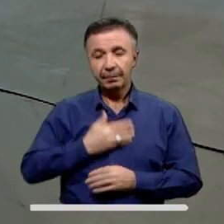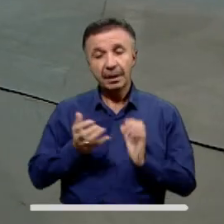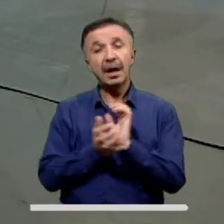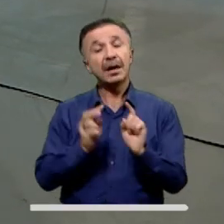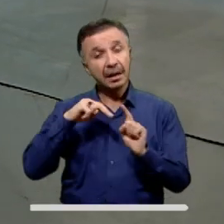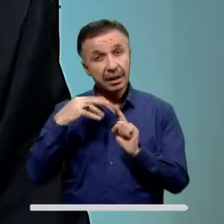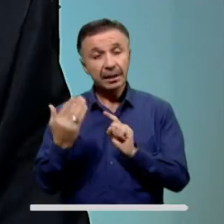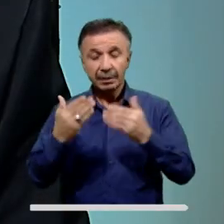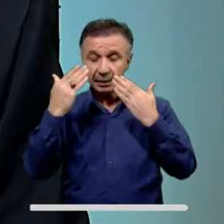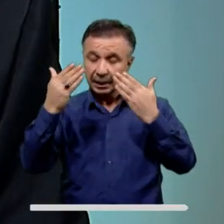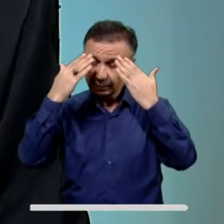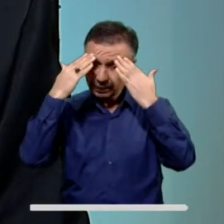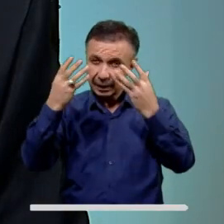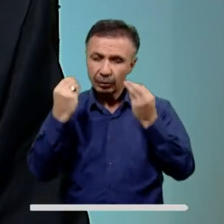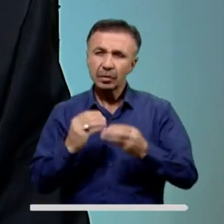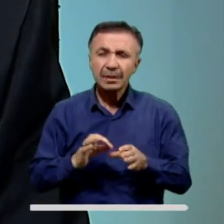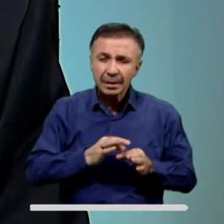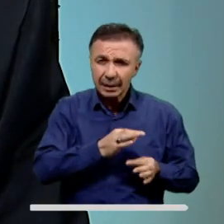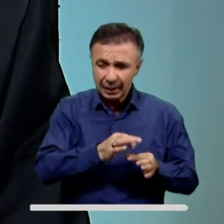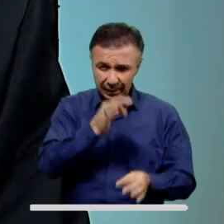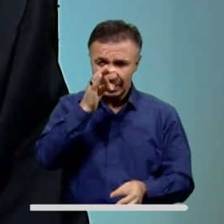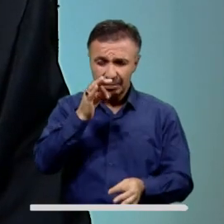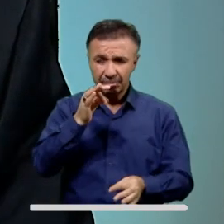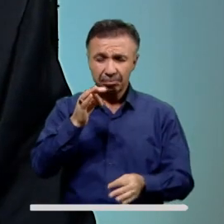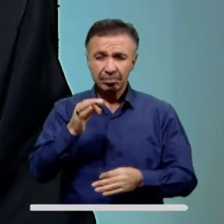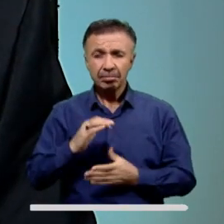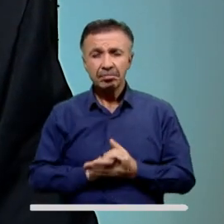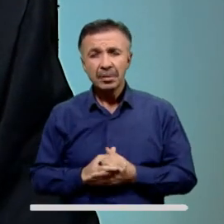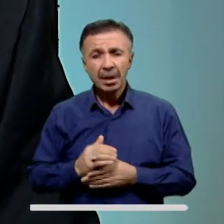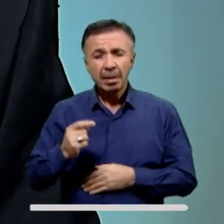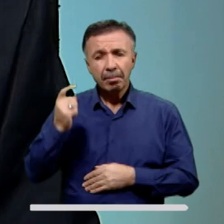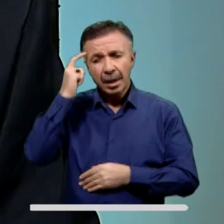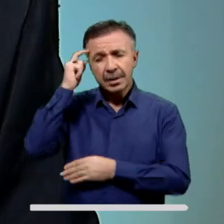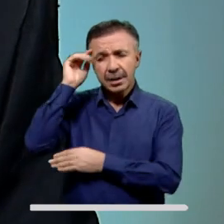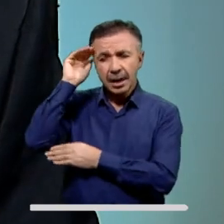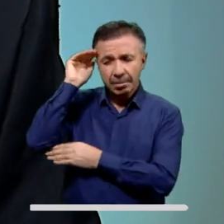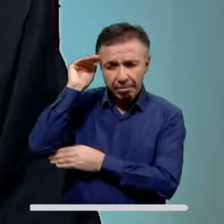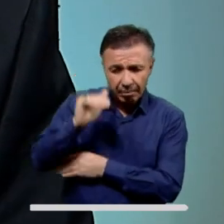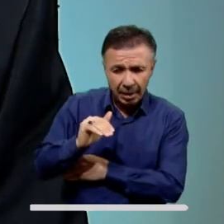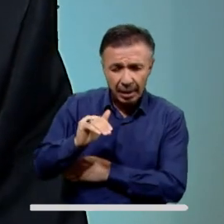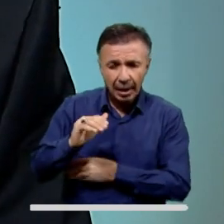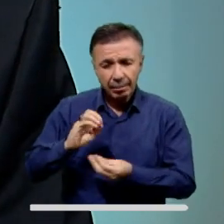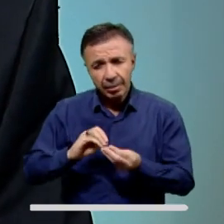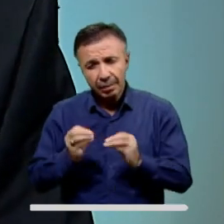Resulillah. Yani insanoğlunun başına değişik sıkıntılar elbette gelir.